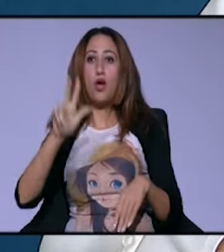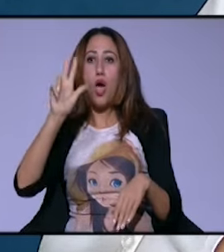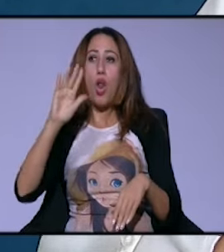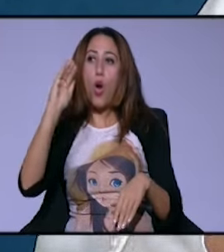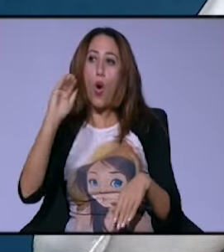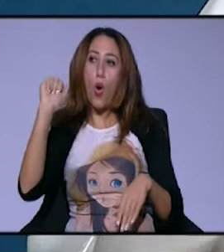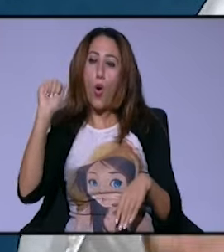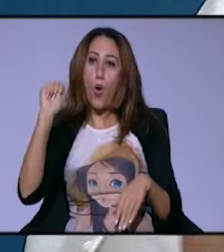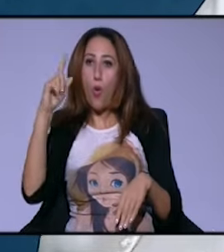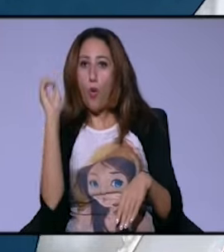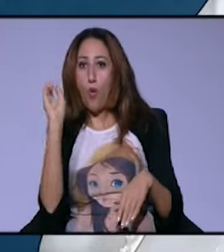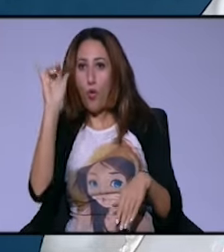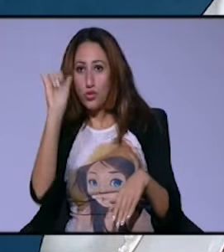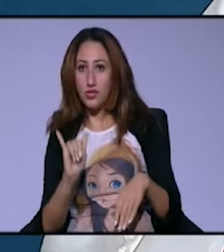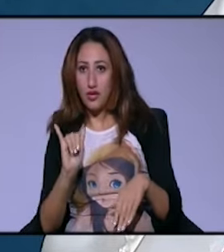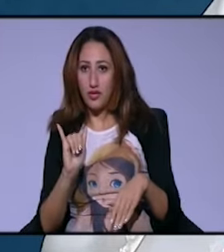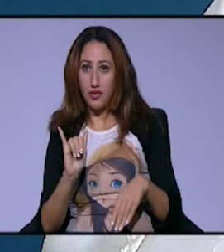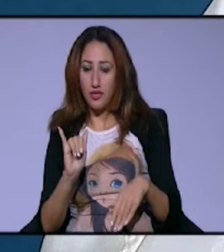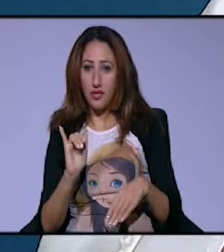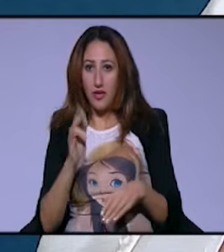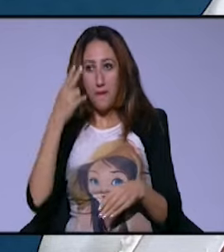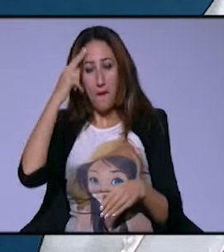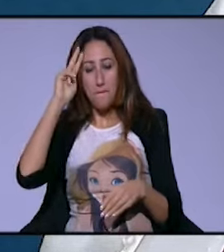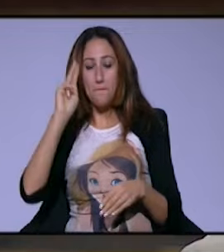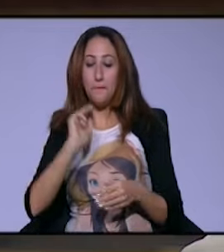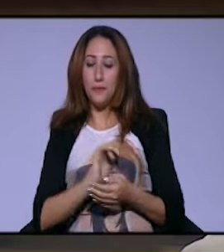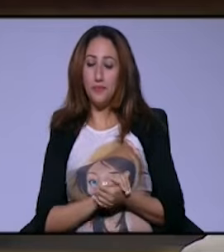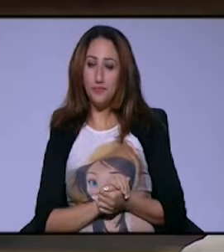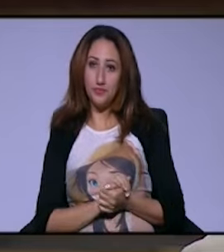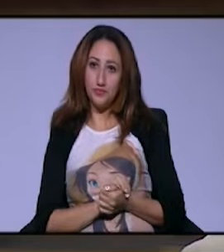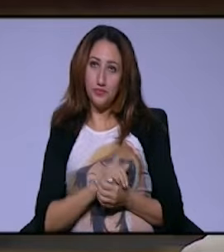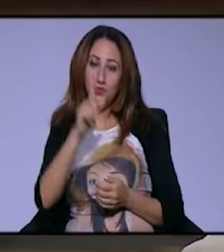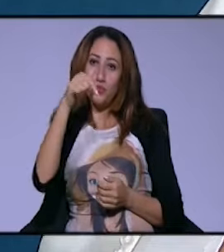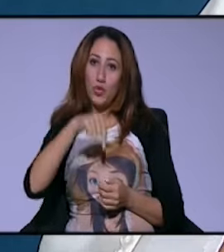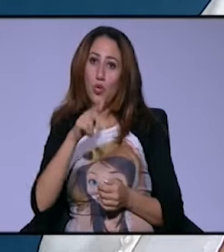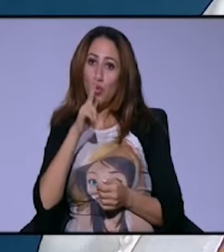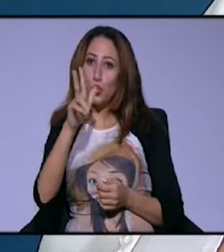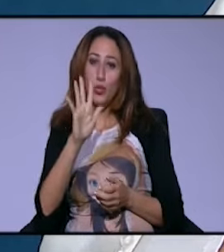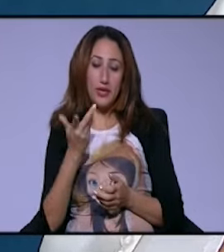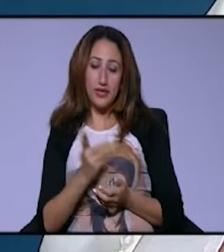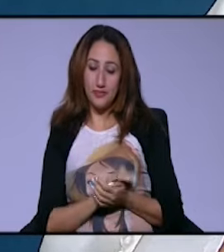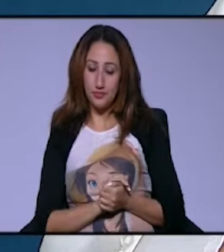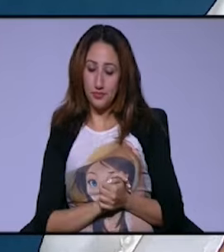الحصري، فأصبح لقب زي الخيام كده يعني. تحبي أن تقولي له إيه بقى في ختام حلقتنا؟